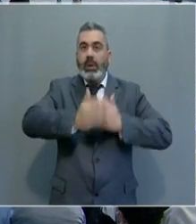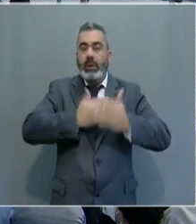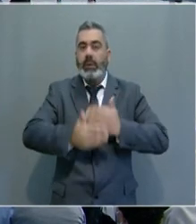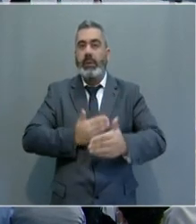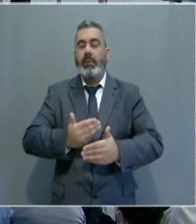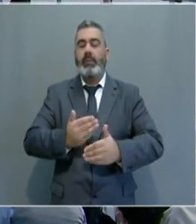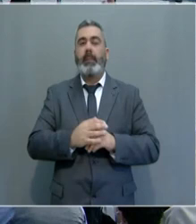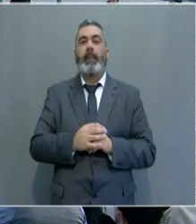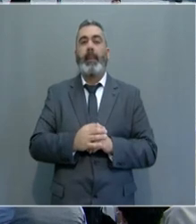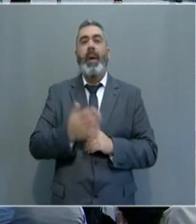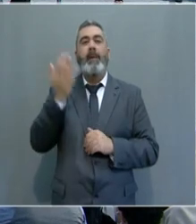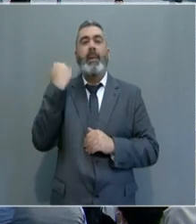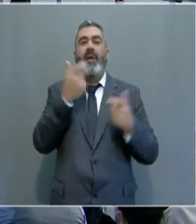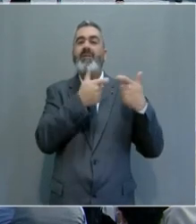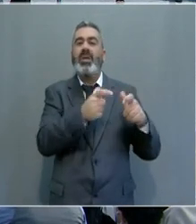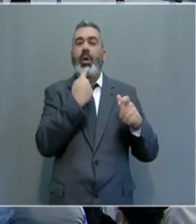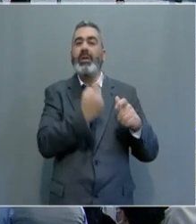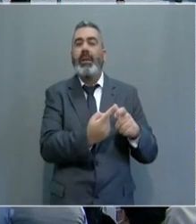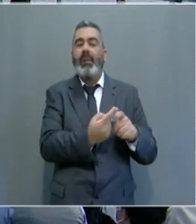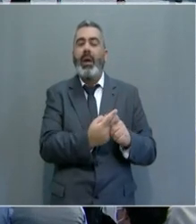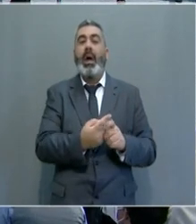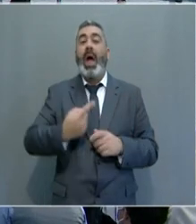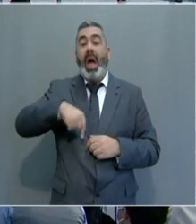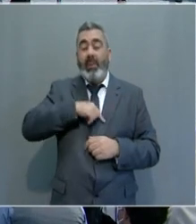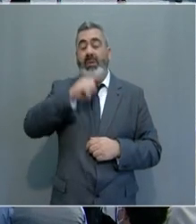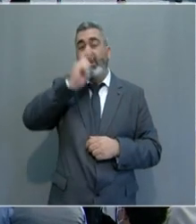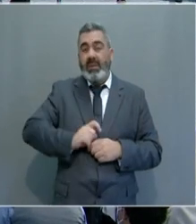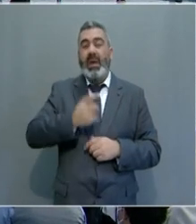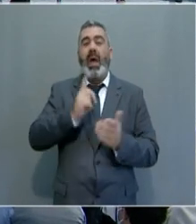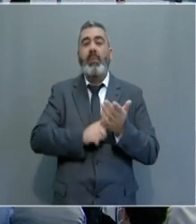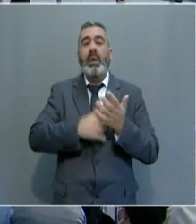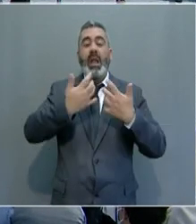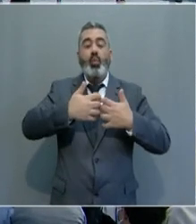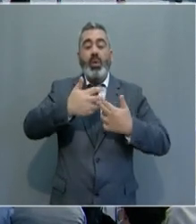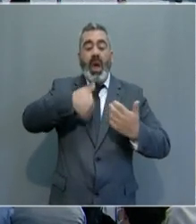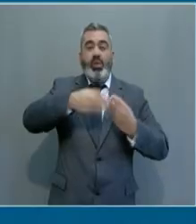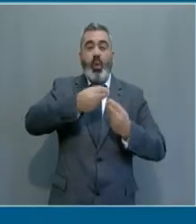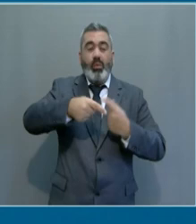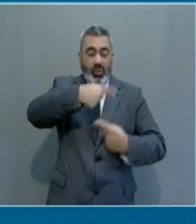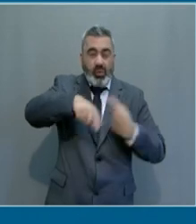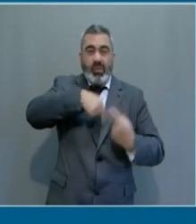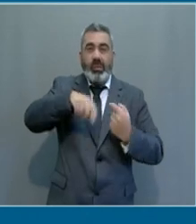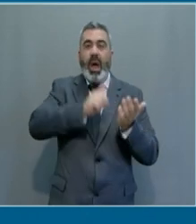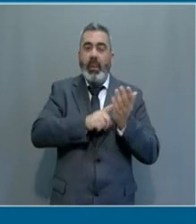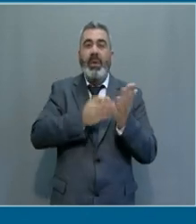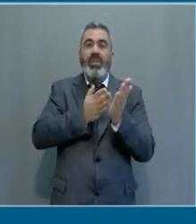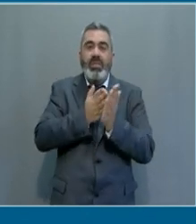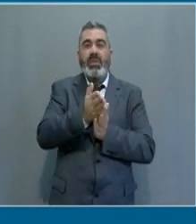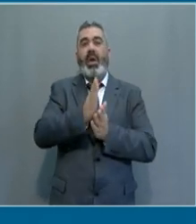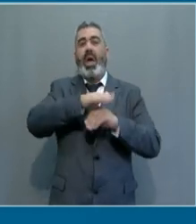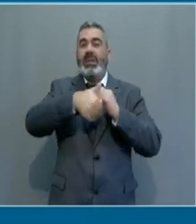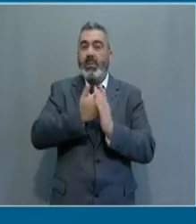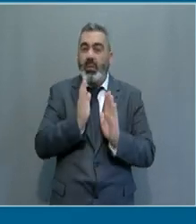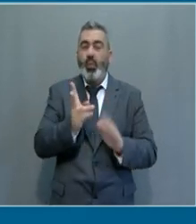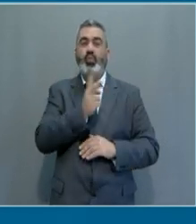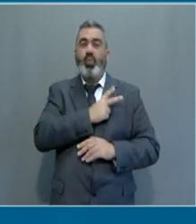όπως είδαμε και στο βίντεο, έπρεπε να αλλάξουμε τον τρόπο με τον οποίο λειτουργούμε και εμείς, να γίνουμε πιο γρήγοροι, πιο αξιοκρατικοί, πιο αντικειμενικοί